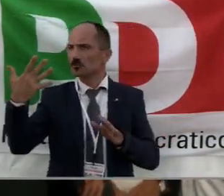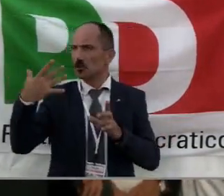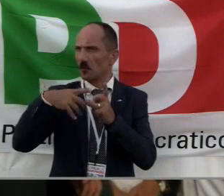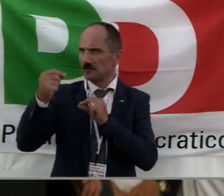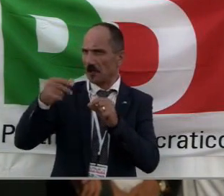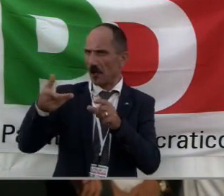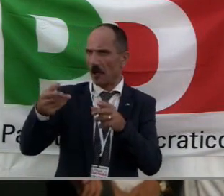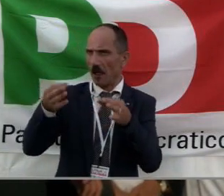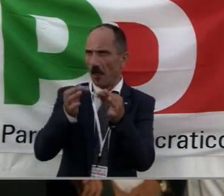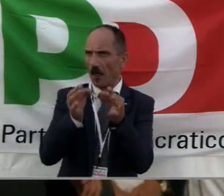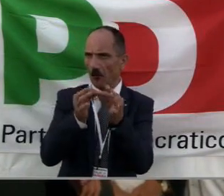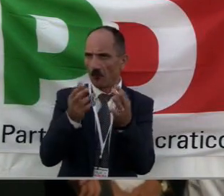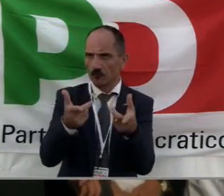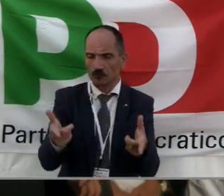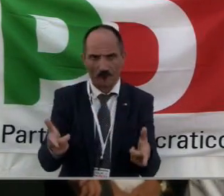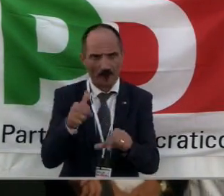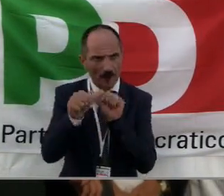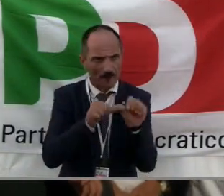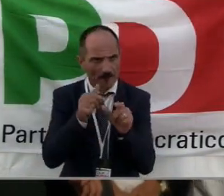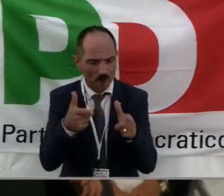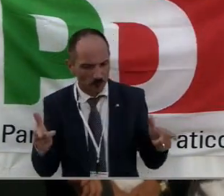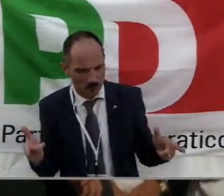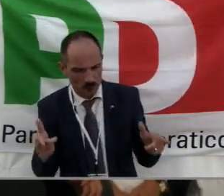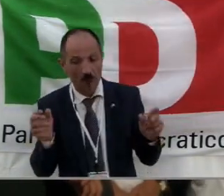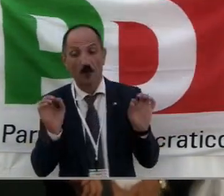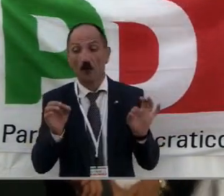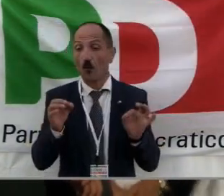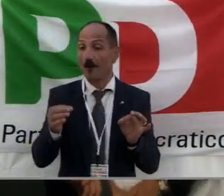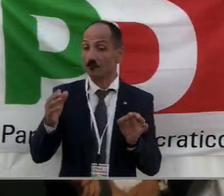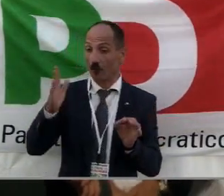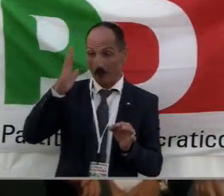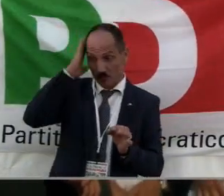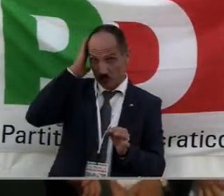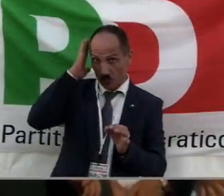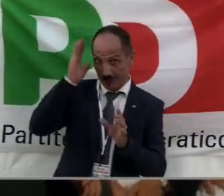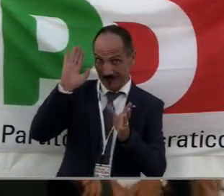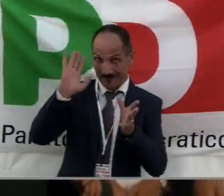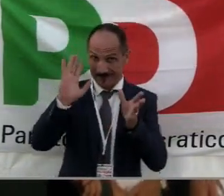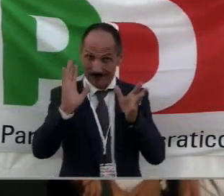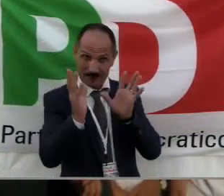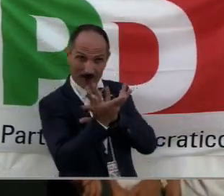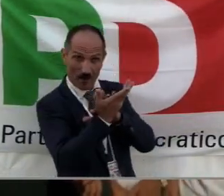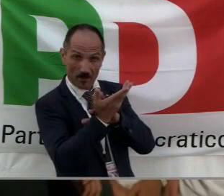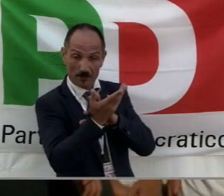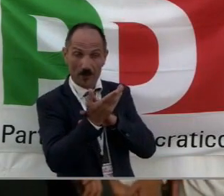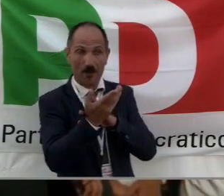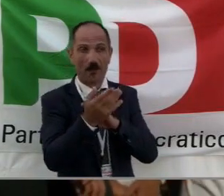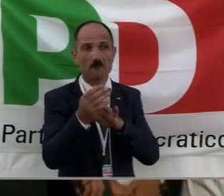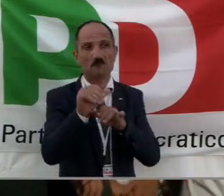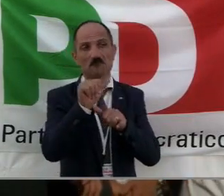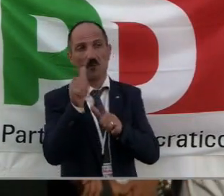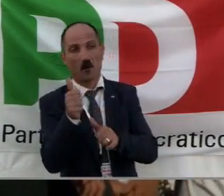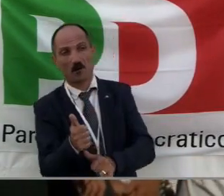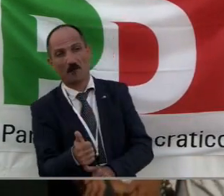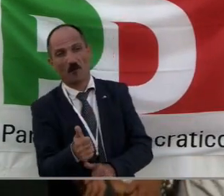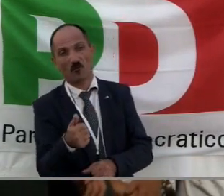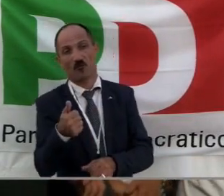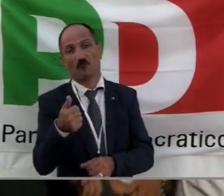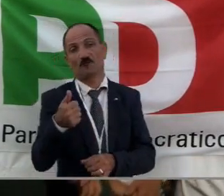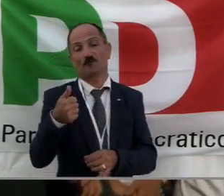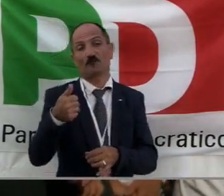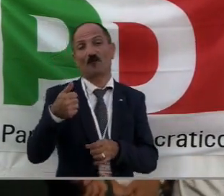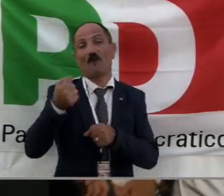Stelle? Dov'è il cambiamento? Quando Berlusconi diventa in qualche modo un